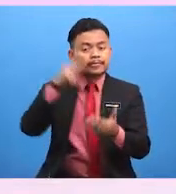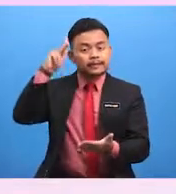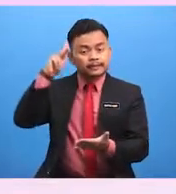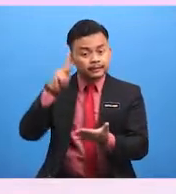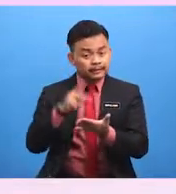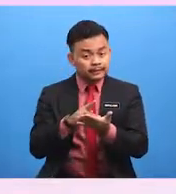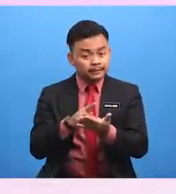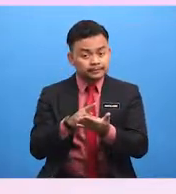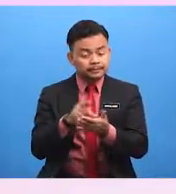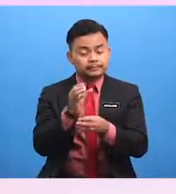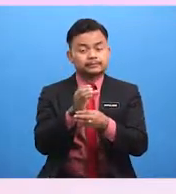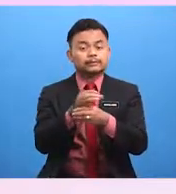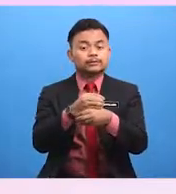pasti